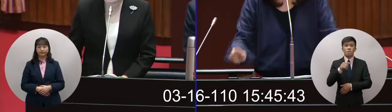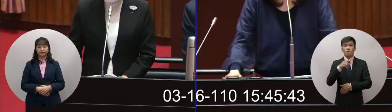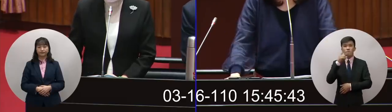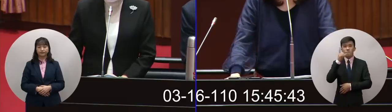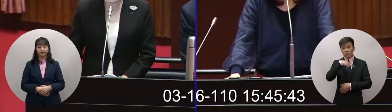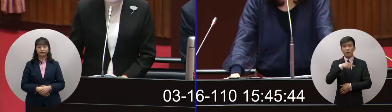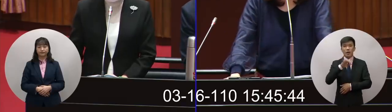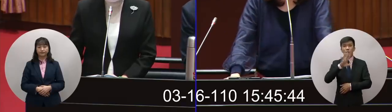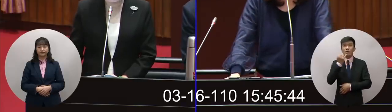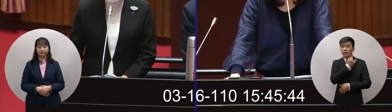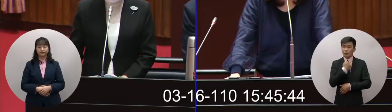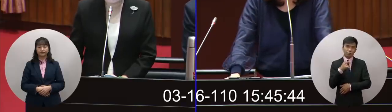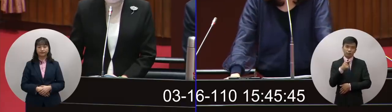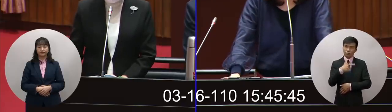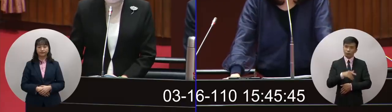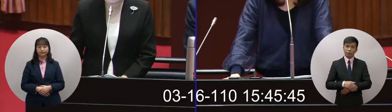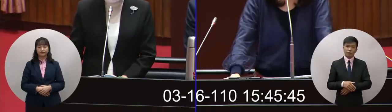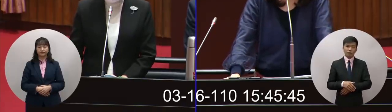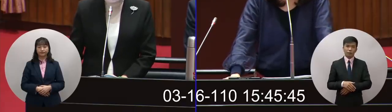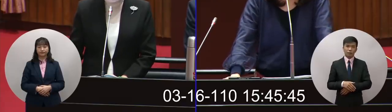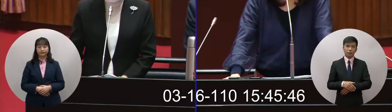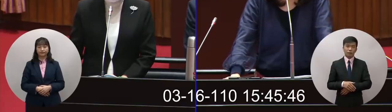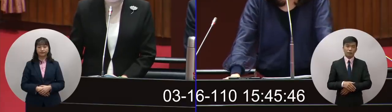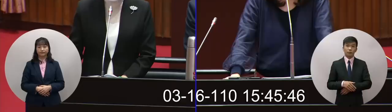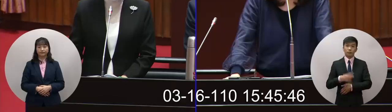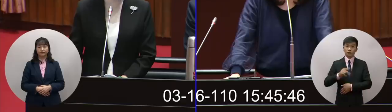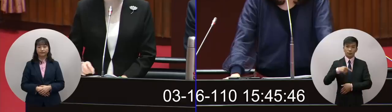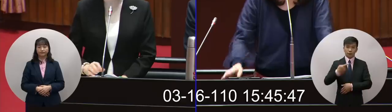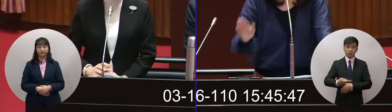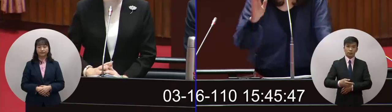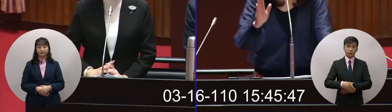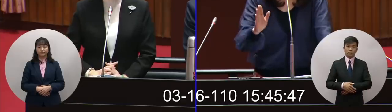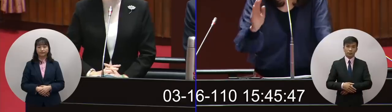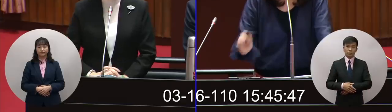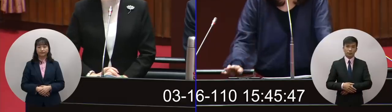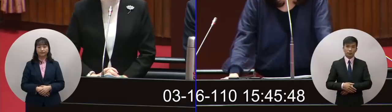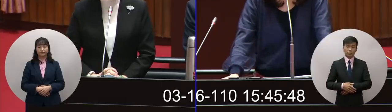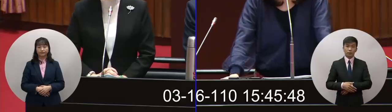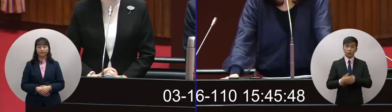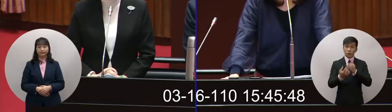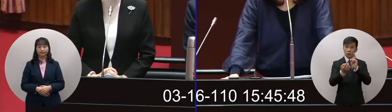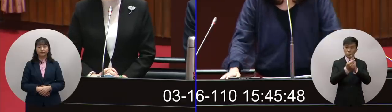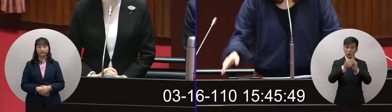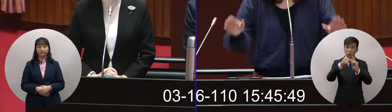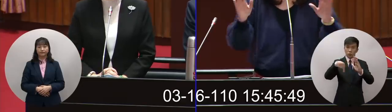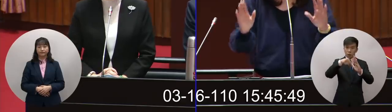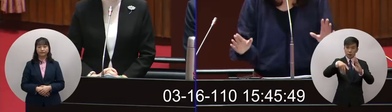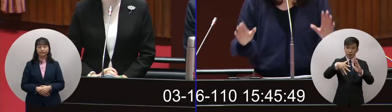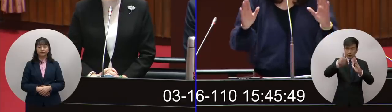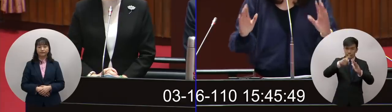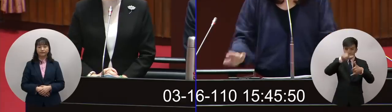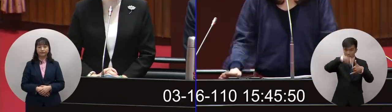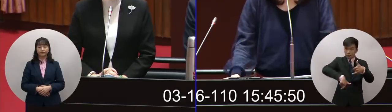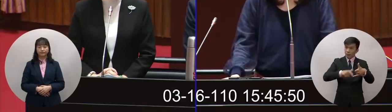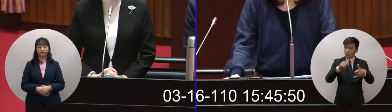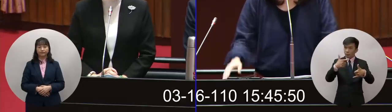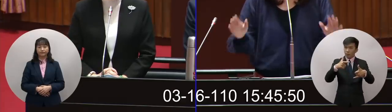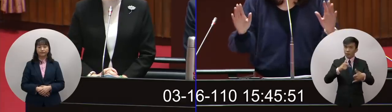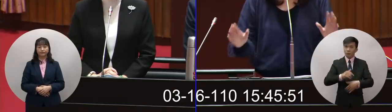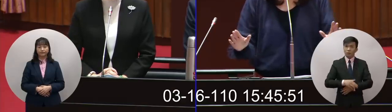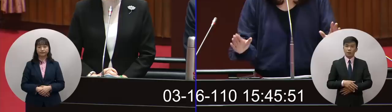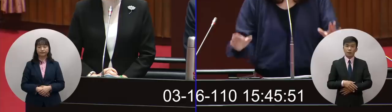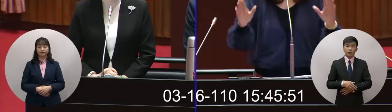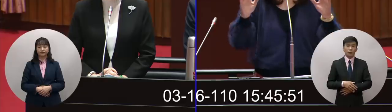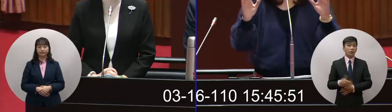为这是一个很好的方法。那接下来，我不是针对院长个人有问题，而是我刚说了，